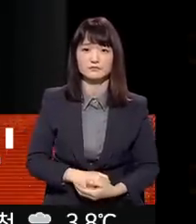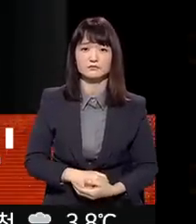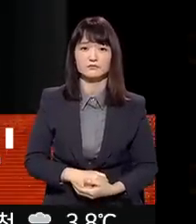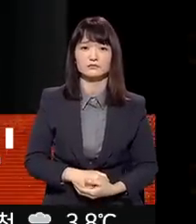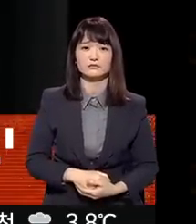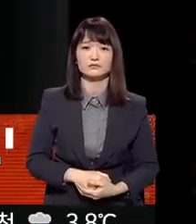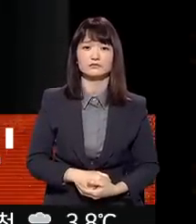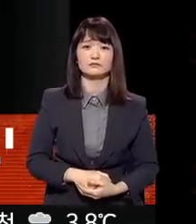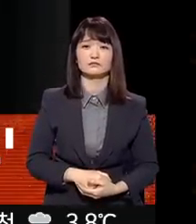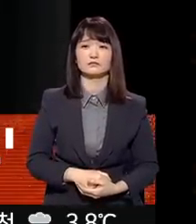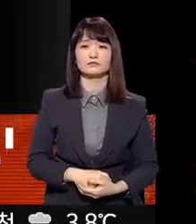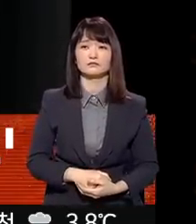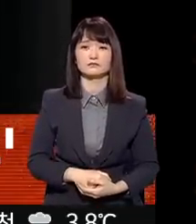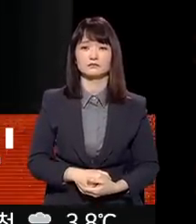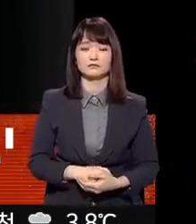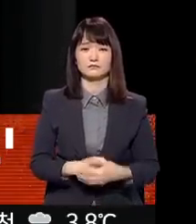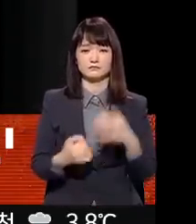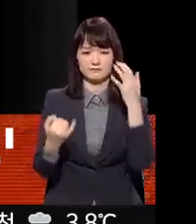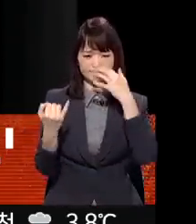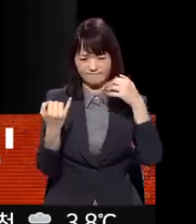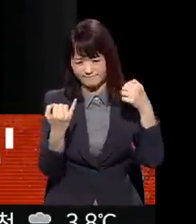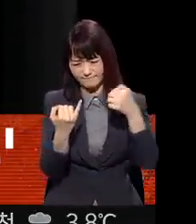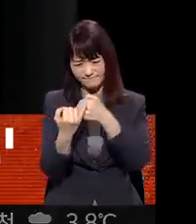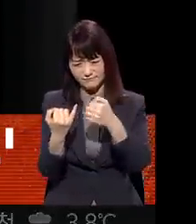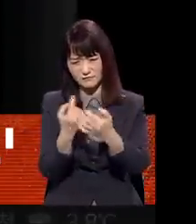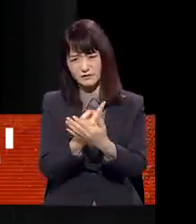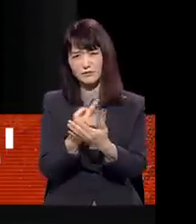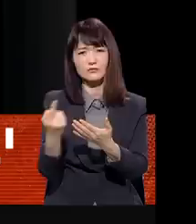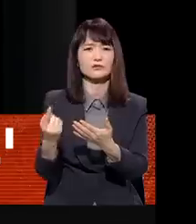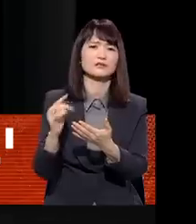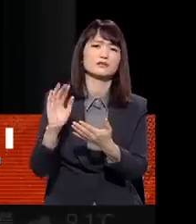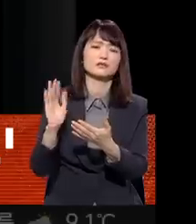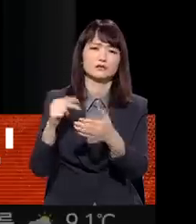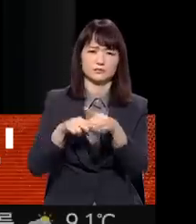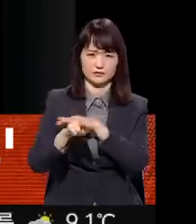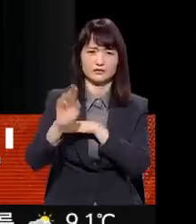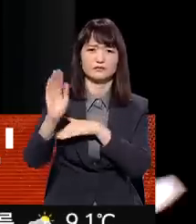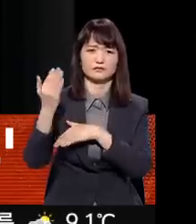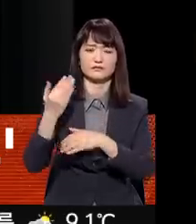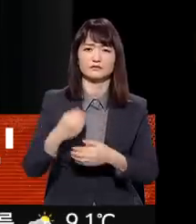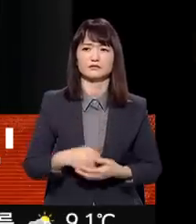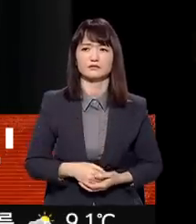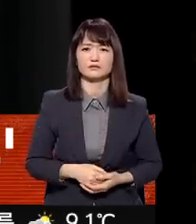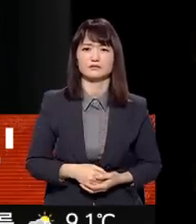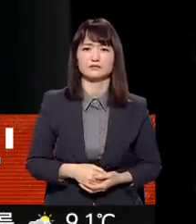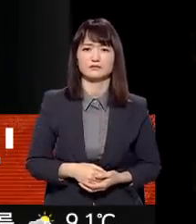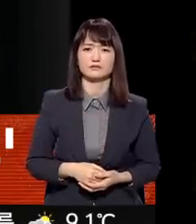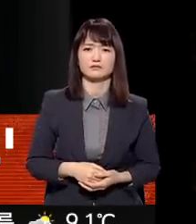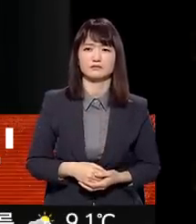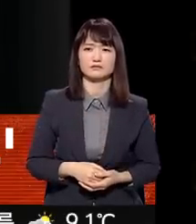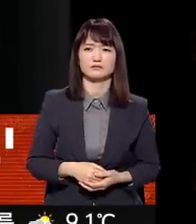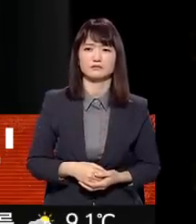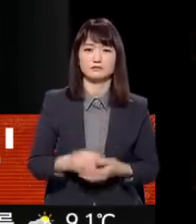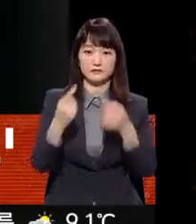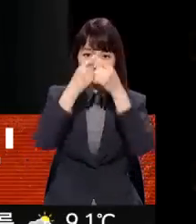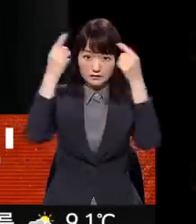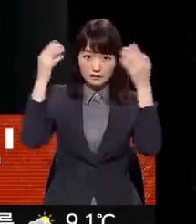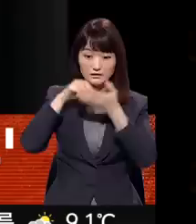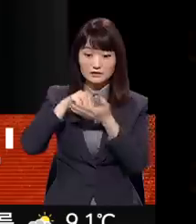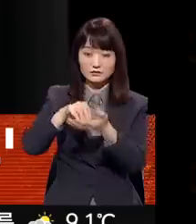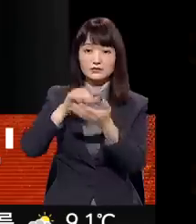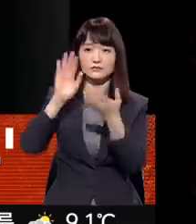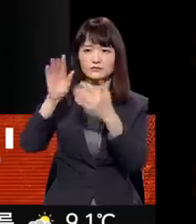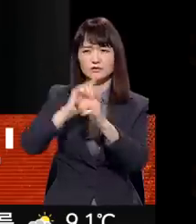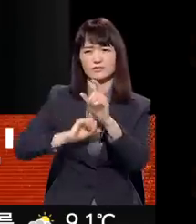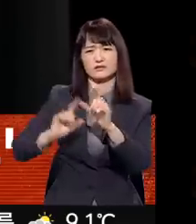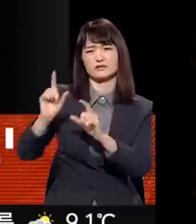그 소나기에서 벗어난다든지 했었어야 될 것 같은데 자 그런데 이번 사건에서는 오히려 대학에 진학한 뒤부터